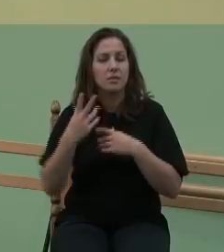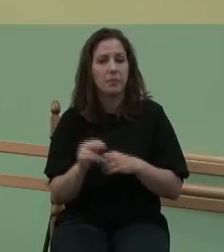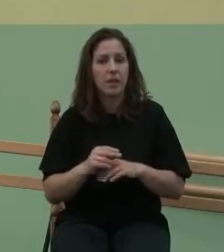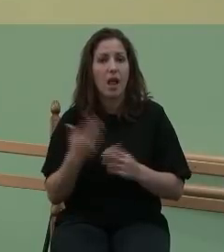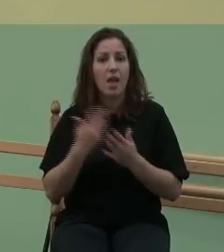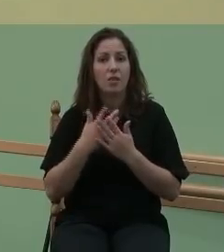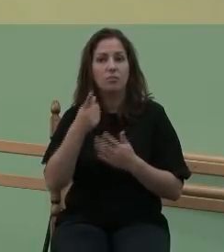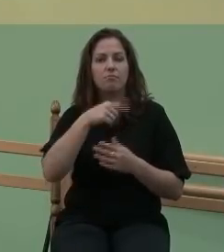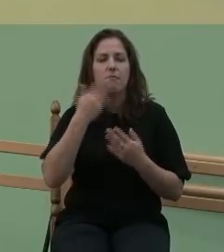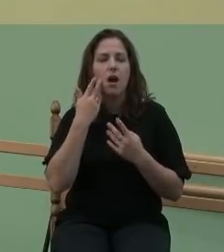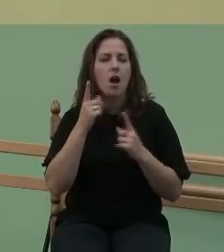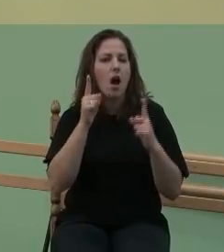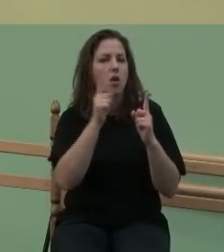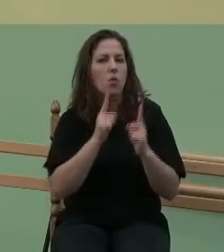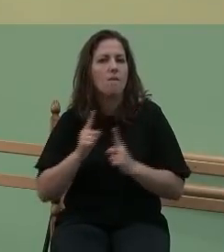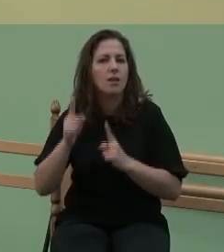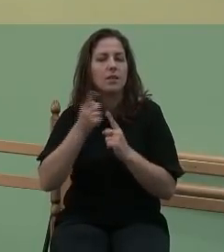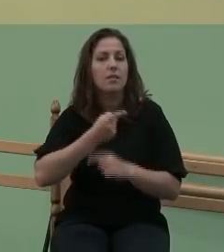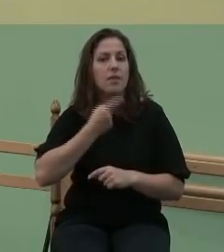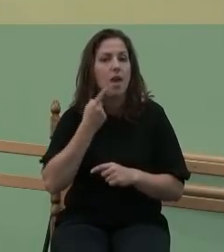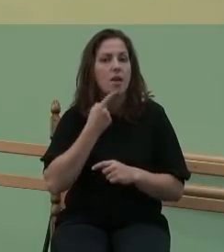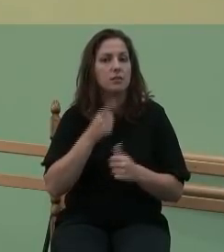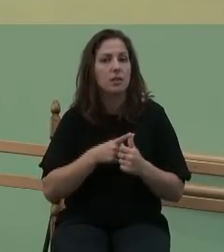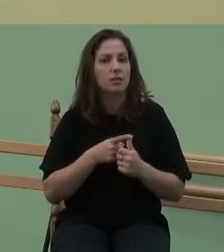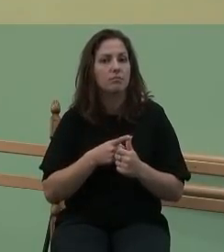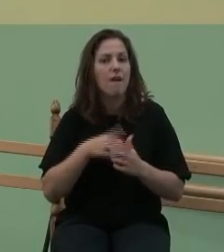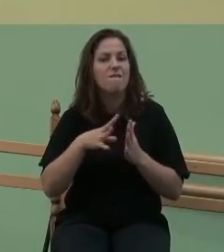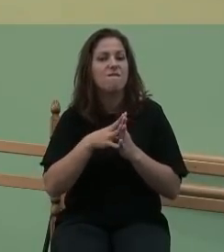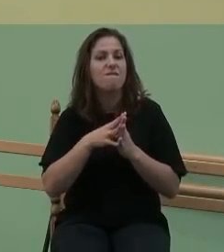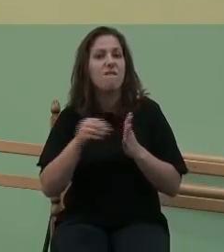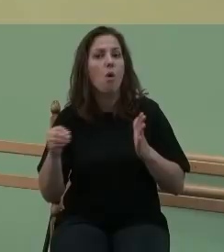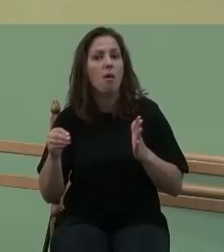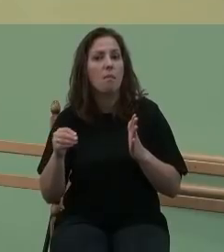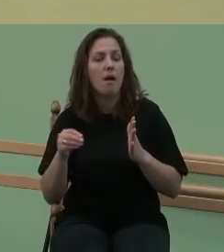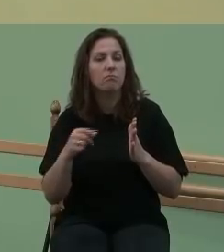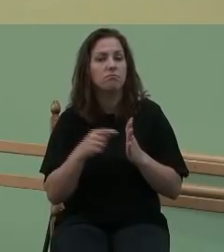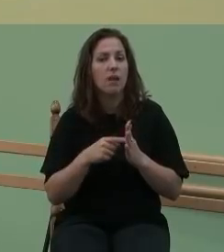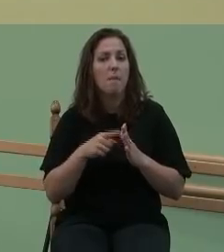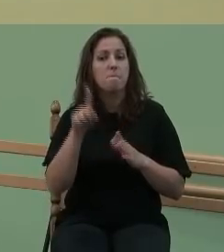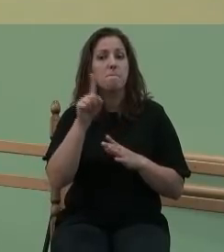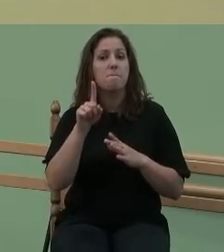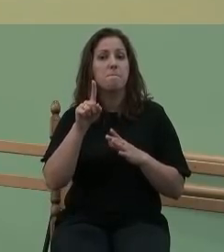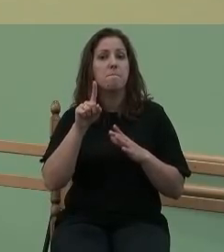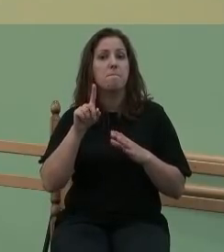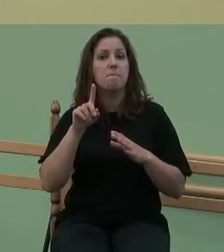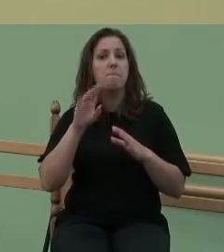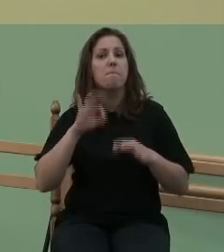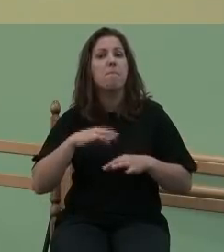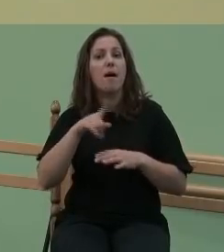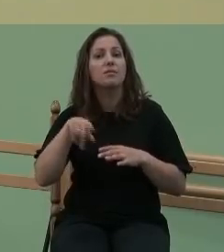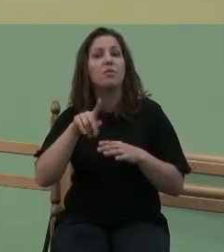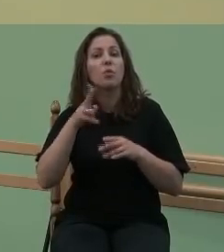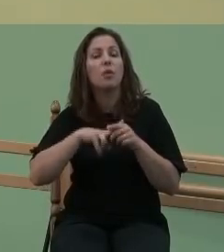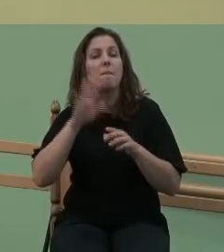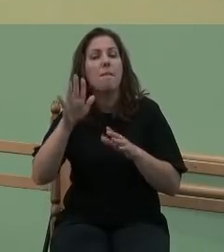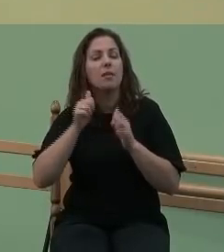Dlatego musimy bardzo uważać na język i formę, a państwo, którzy mają misję,